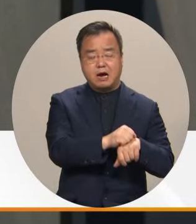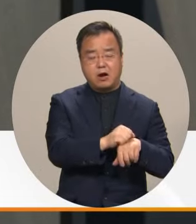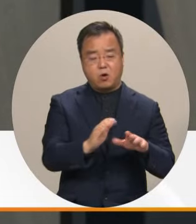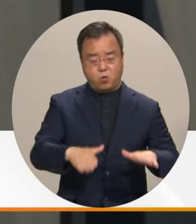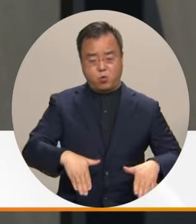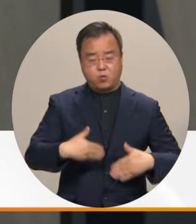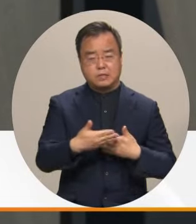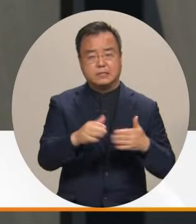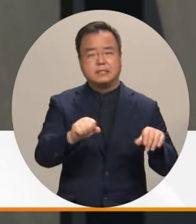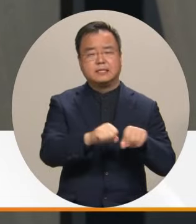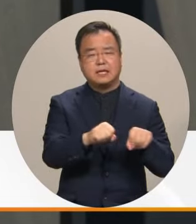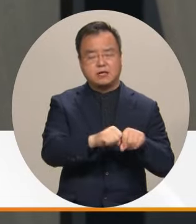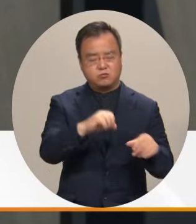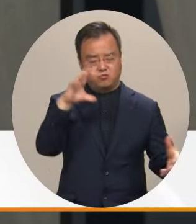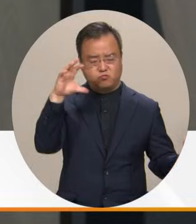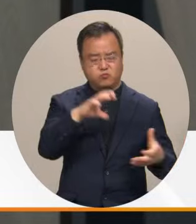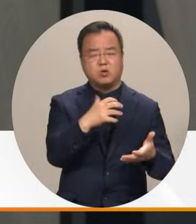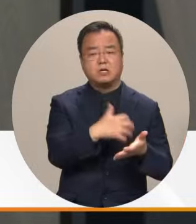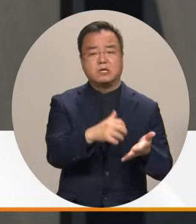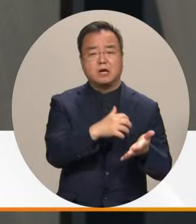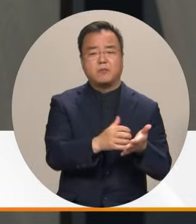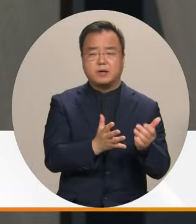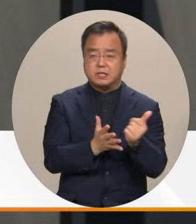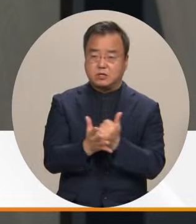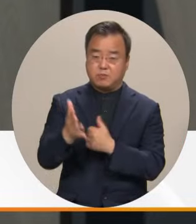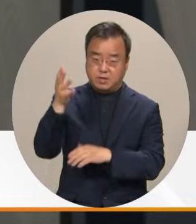2050년탄소중립을달성할때까지배출되는온실가스의누적총량에따라결정됩니다.그러니까단순히